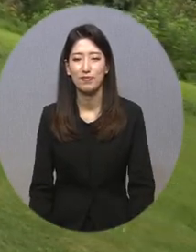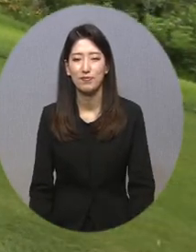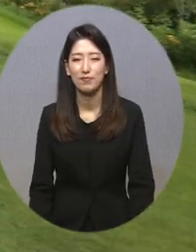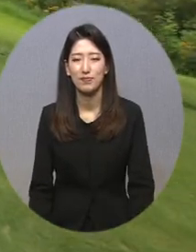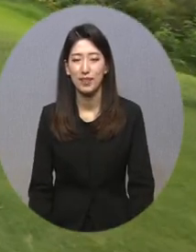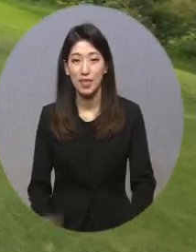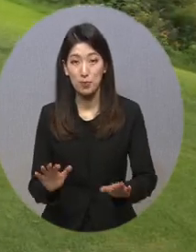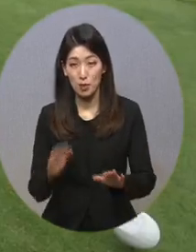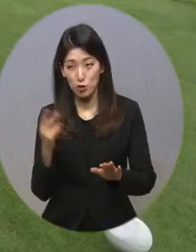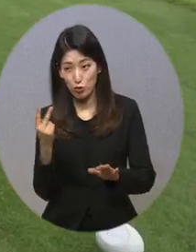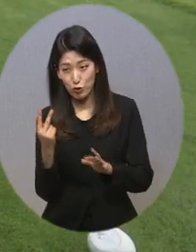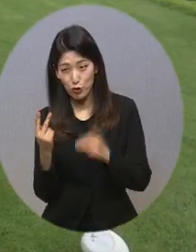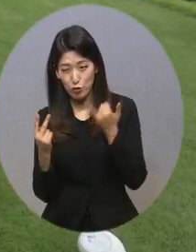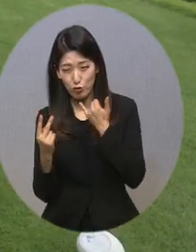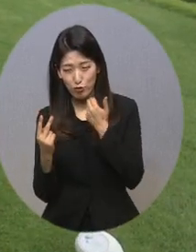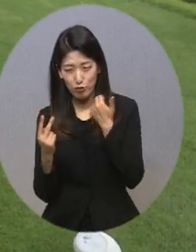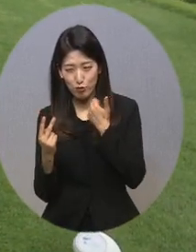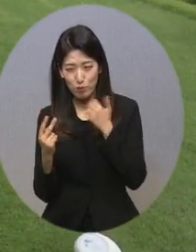거야. 첫잔지 아닌지.